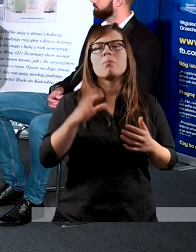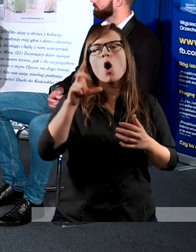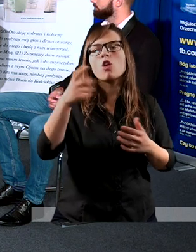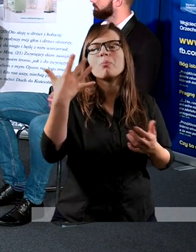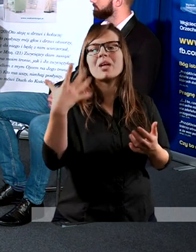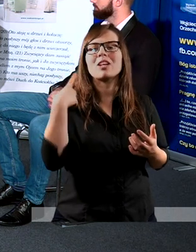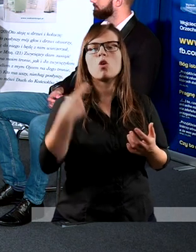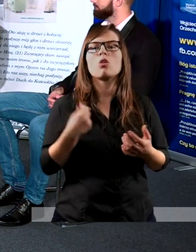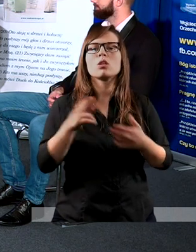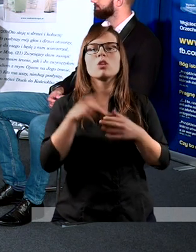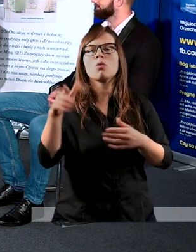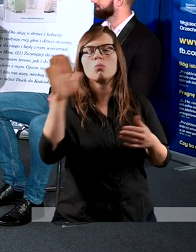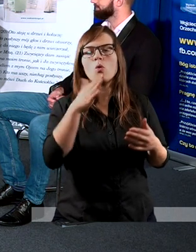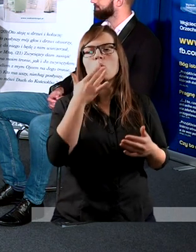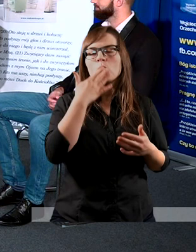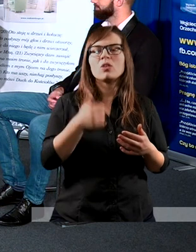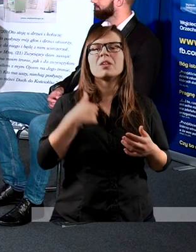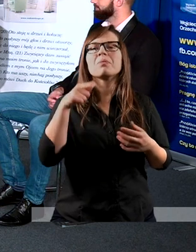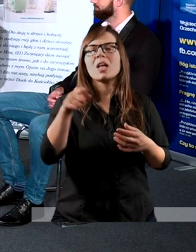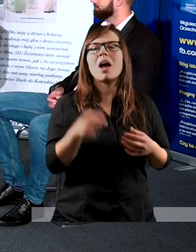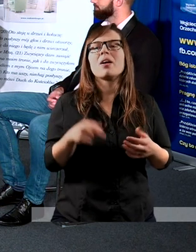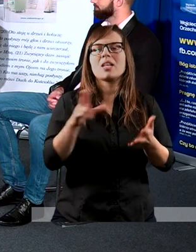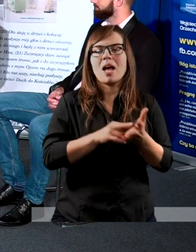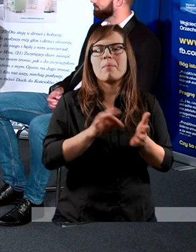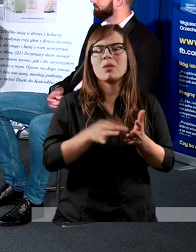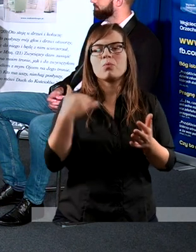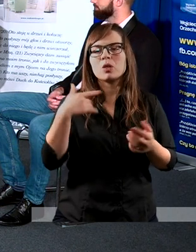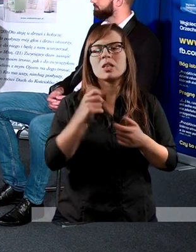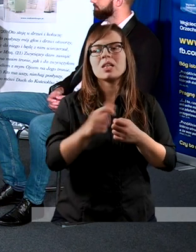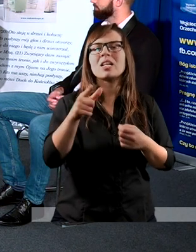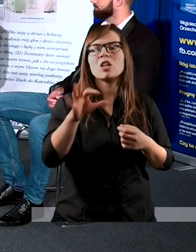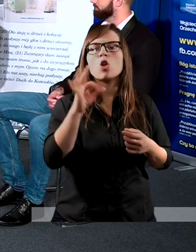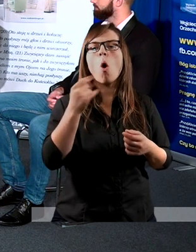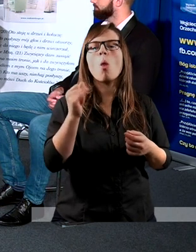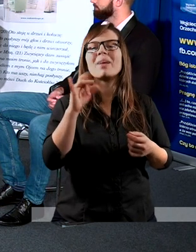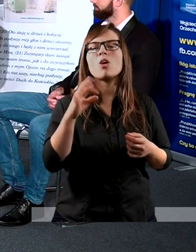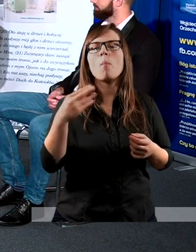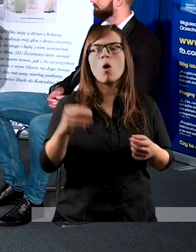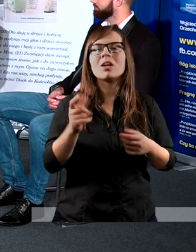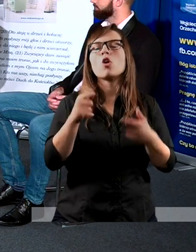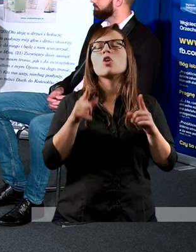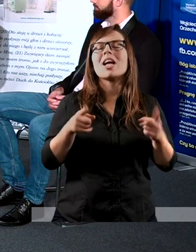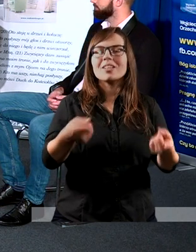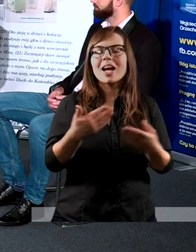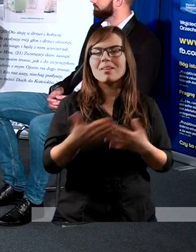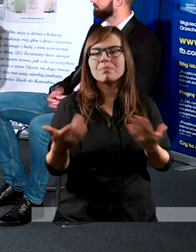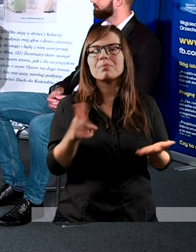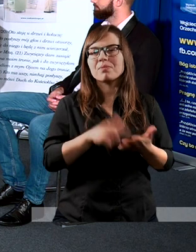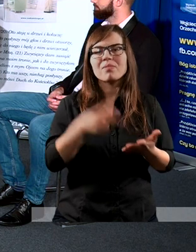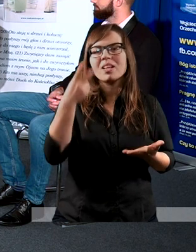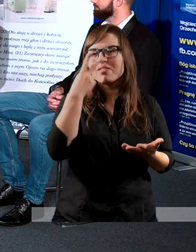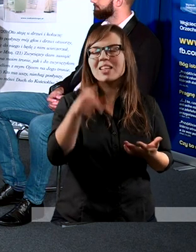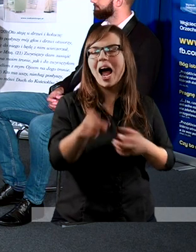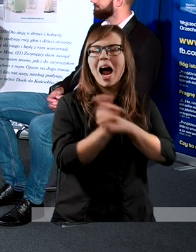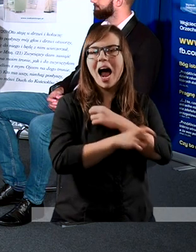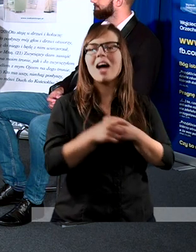chociaż pięć osób, no to przecież Bóg mówił, że jeżeli by się znalazło pięć osób, to nie zniszczy Sodomy i Gomory. No i co się dzieje? I